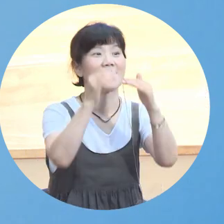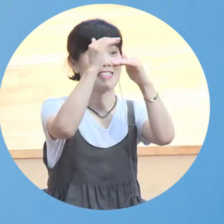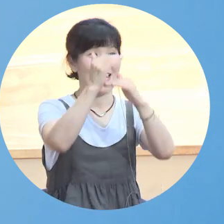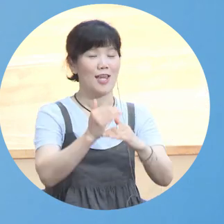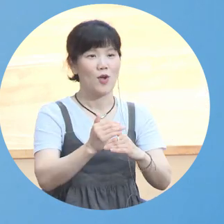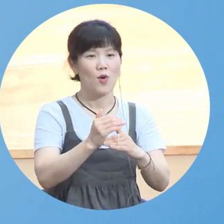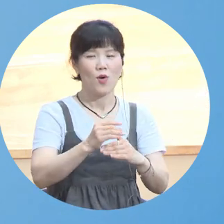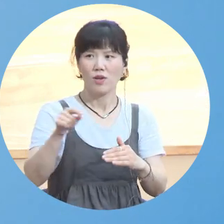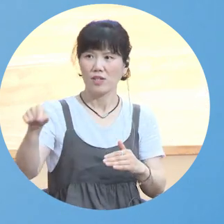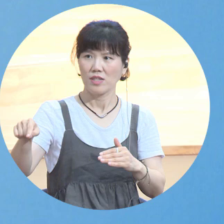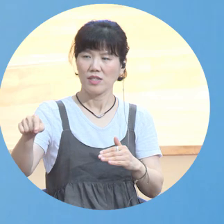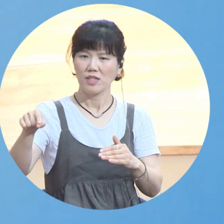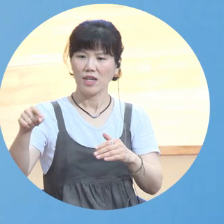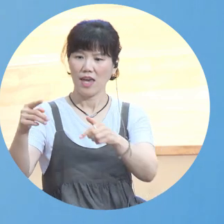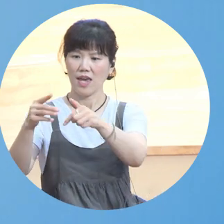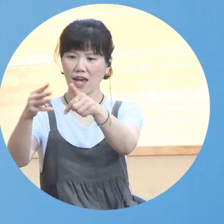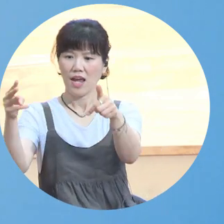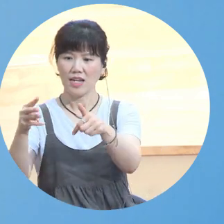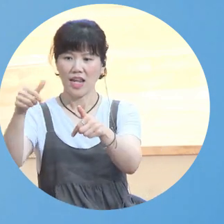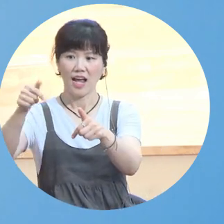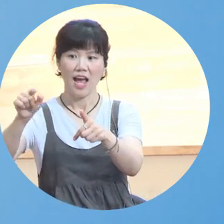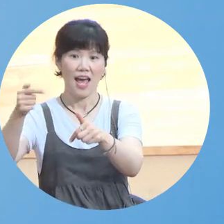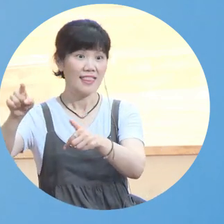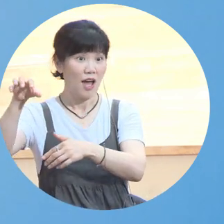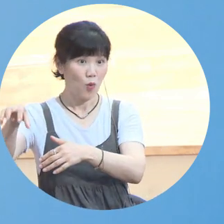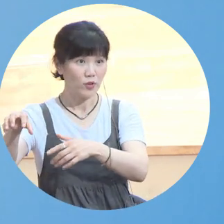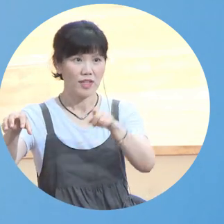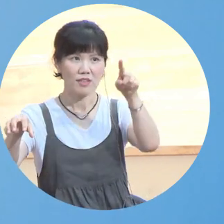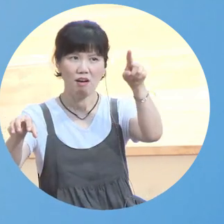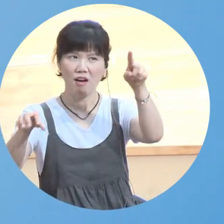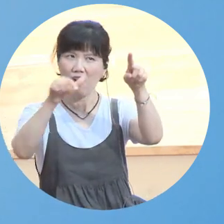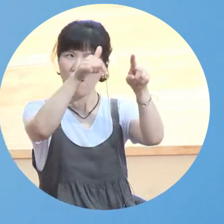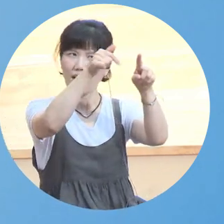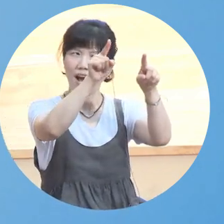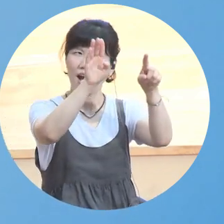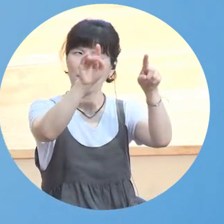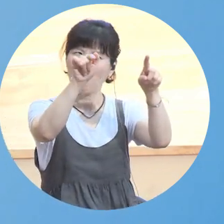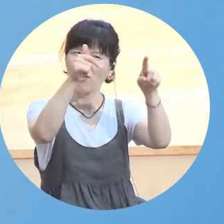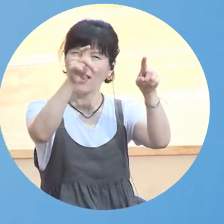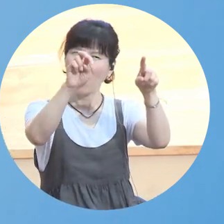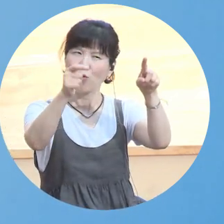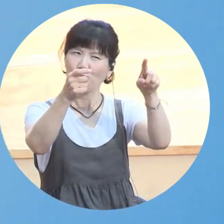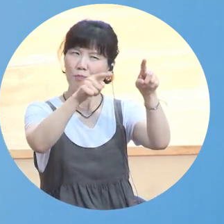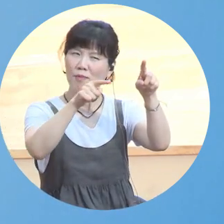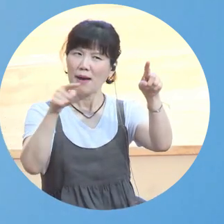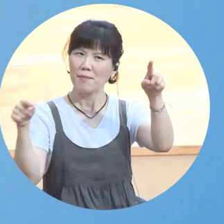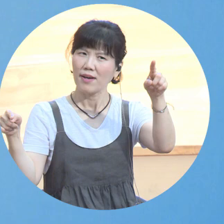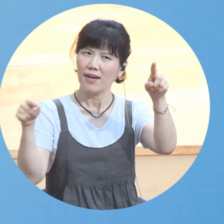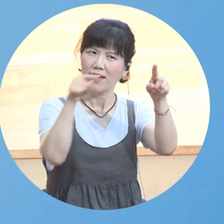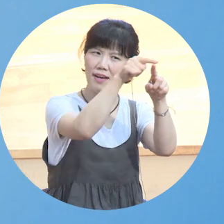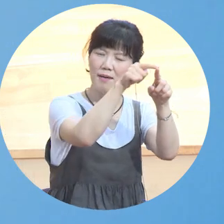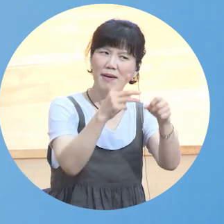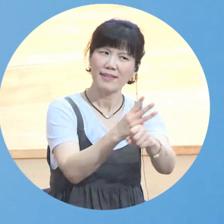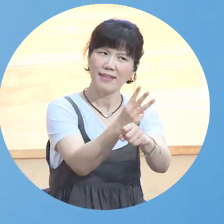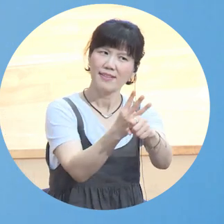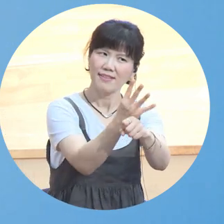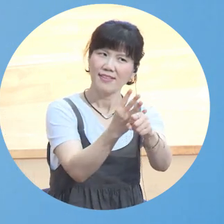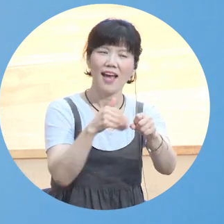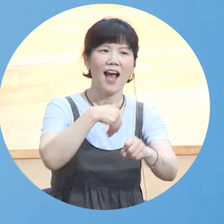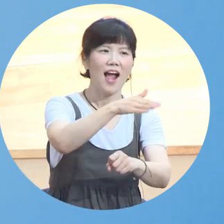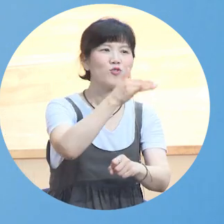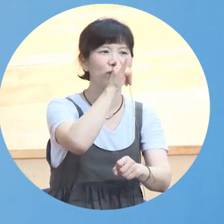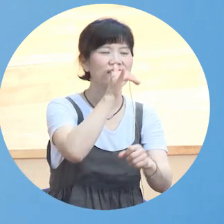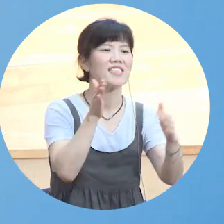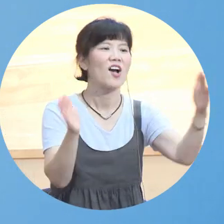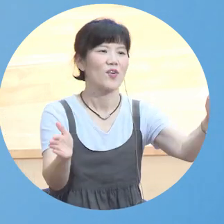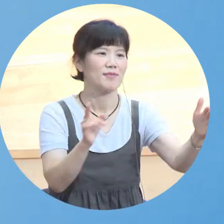많은 사실을 빨리 가려고 마음 먹으면 되 더 시간 인가요 마음의 3 너 시간 가는 거리에요 그리고 여러분 왕의